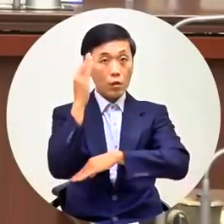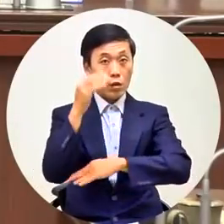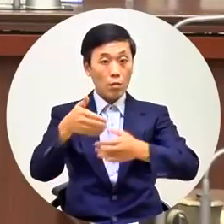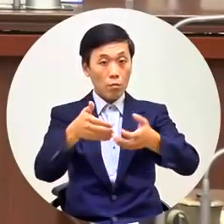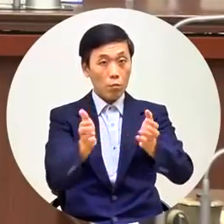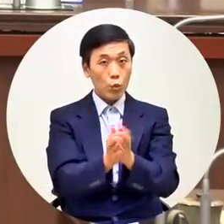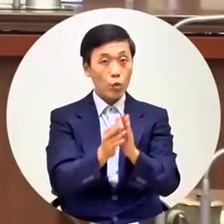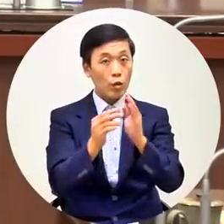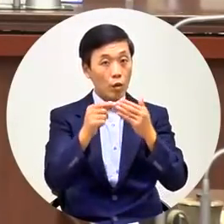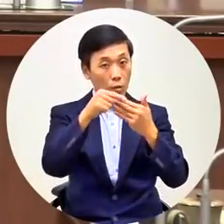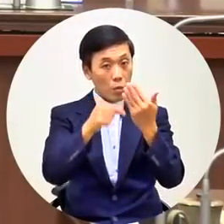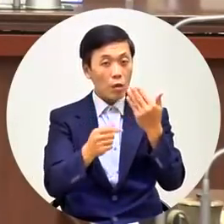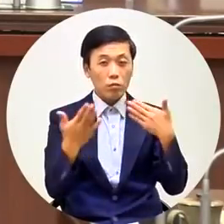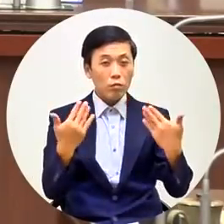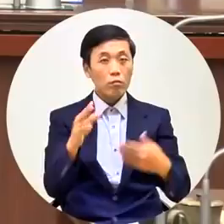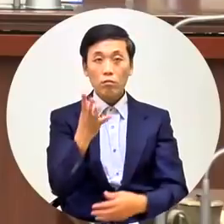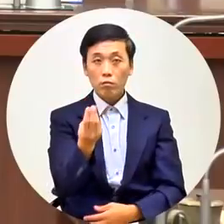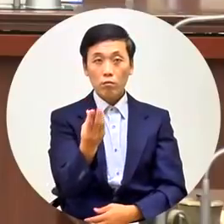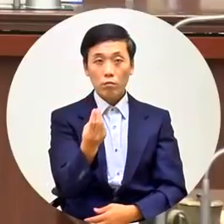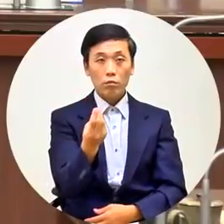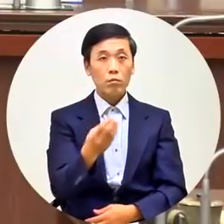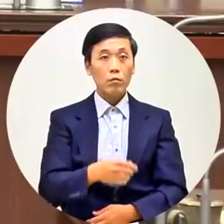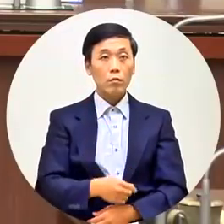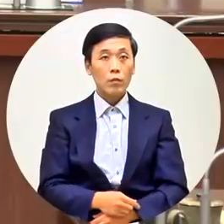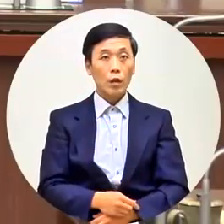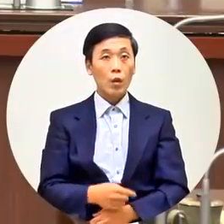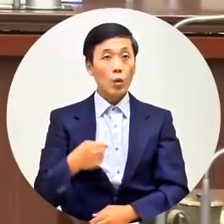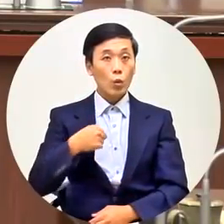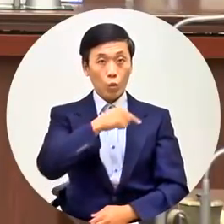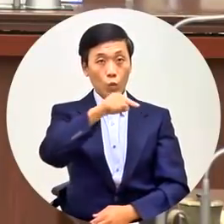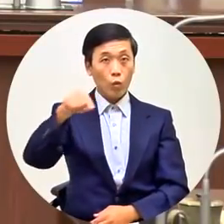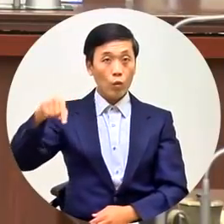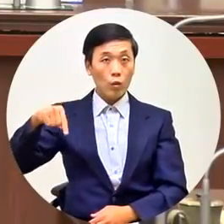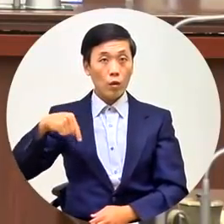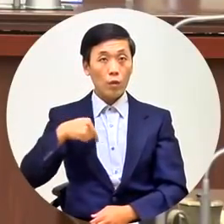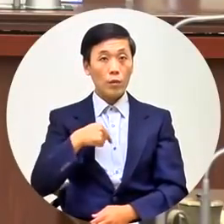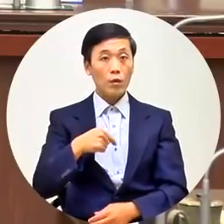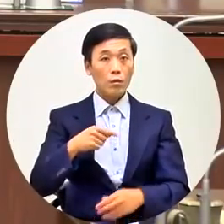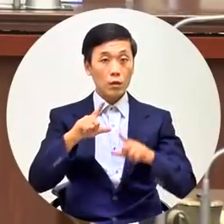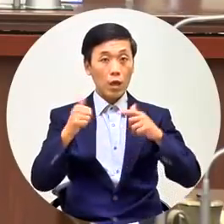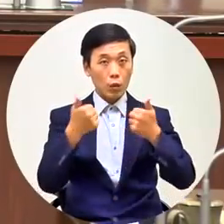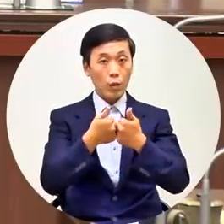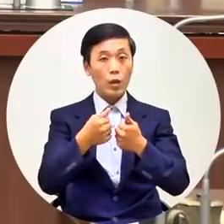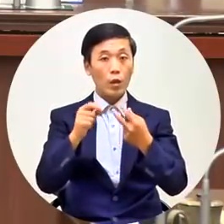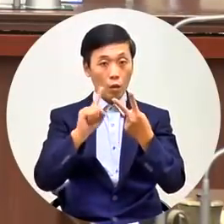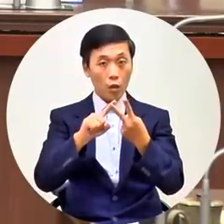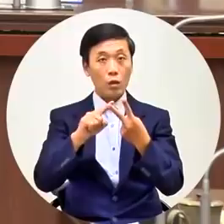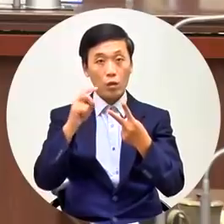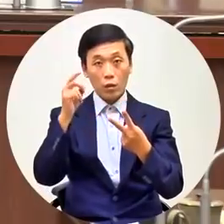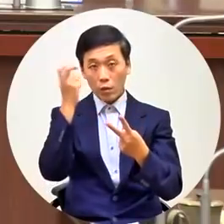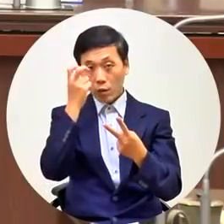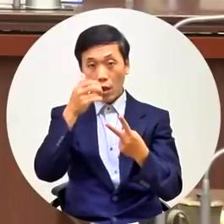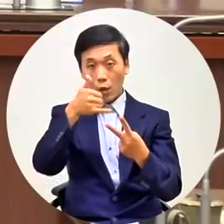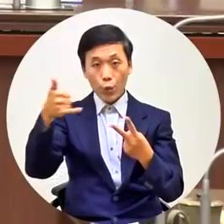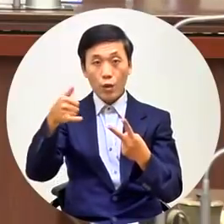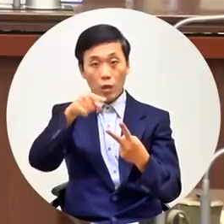们我们那个大会或者是监察员的决定，这样可以吗？ 我们等一下这五位监